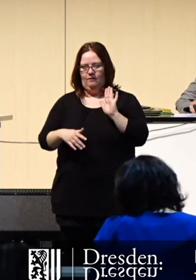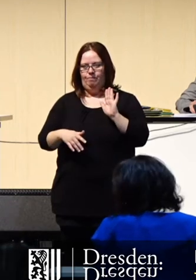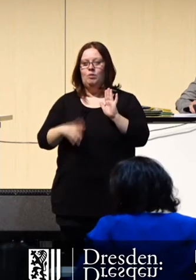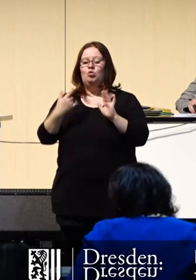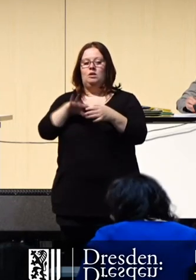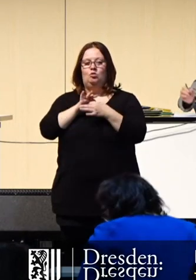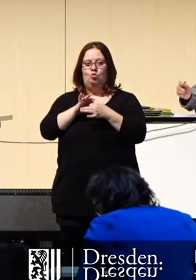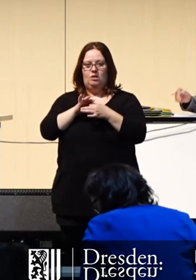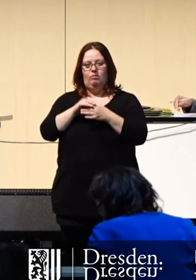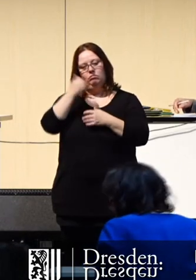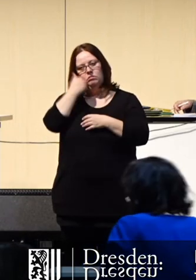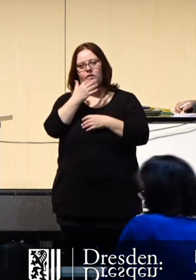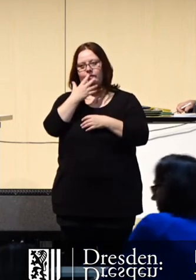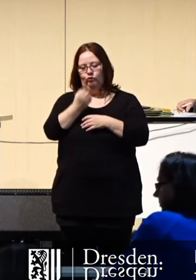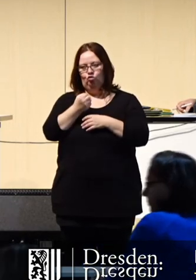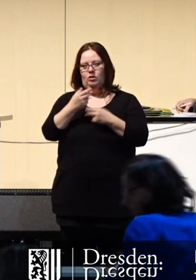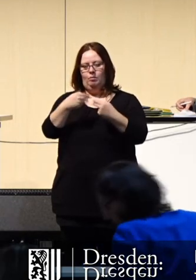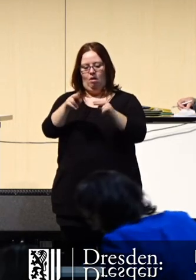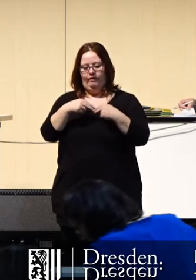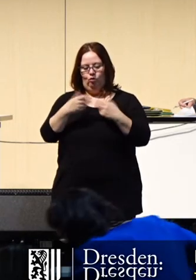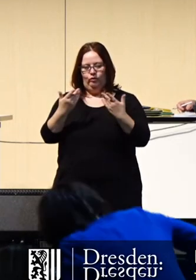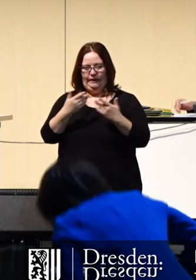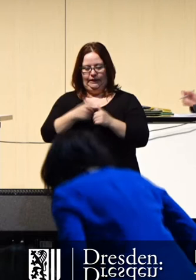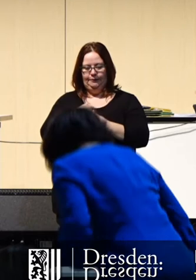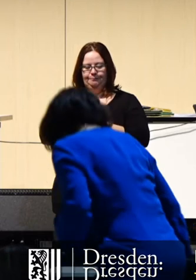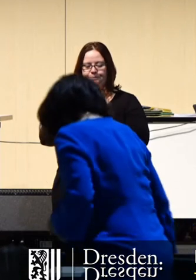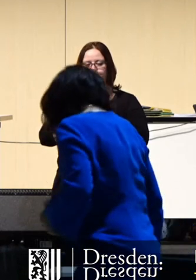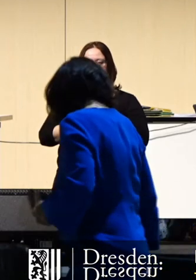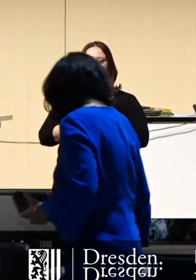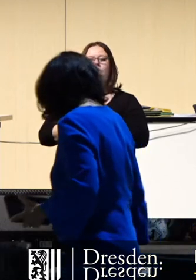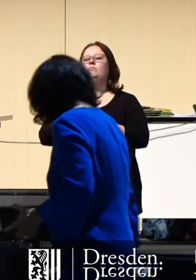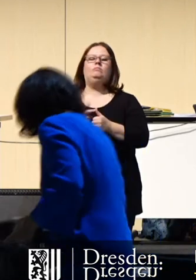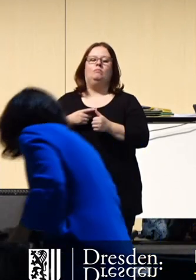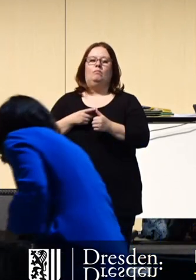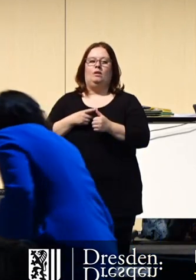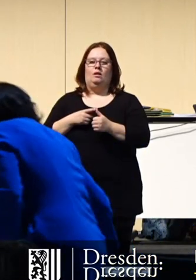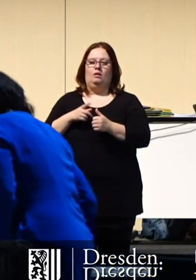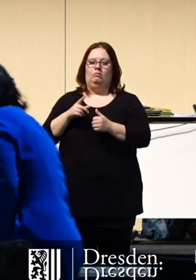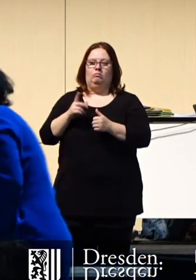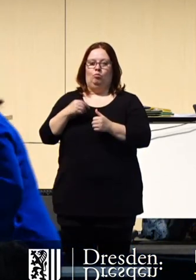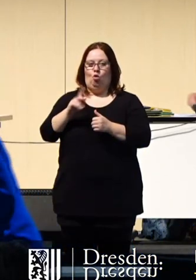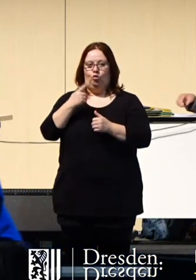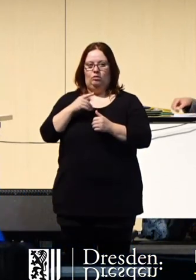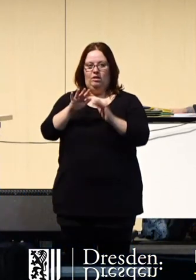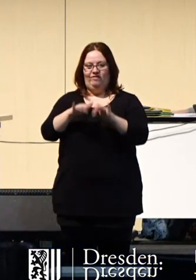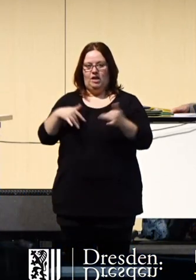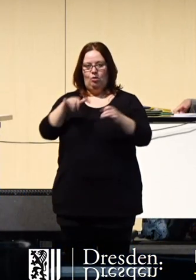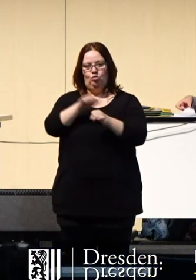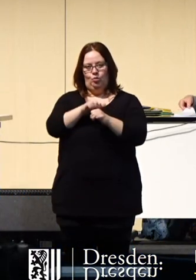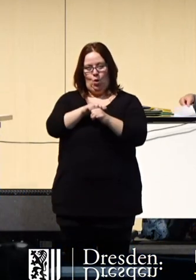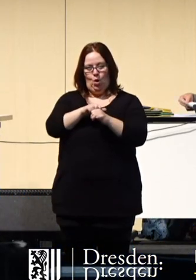diesem Zusammenhang bitte ich Sie um die Beantwortung folgender Frage. Welche Erkenntnisse liegen der